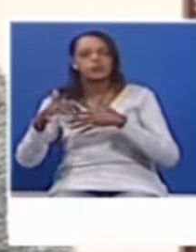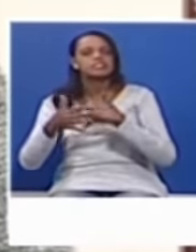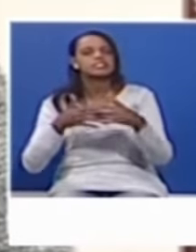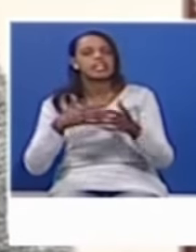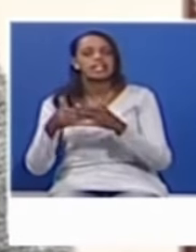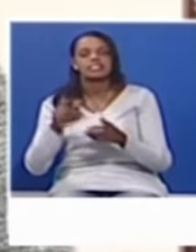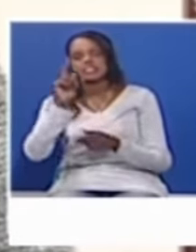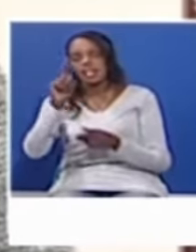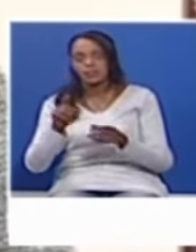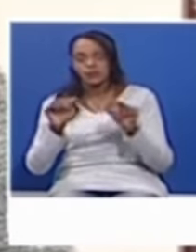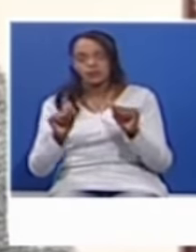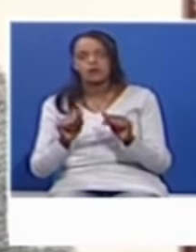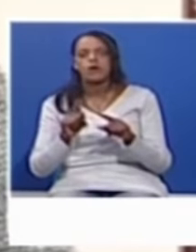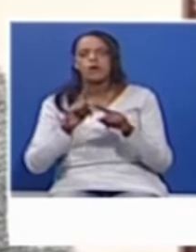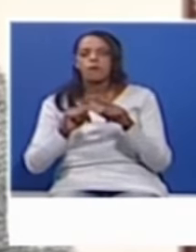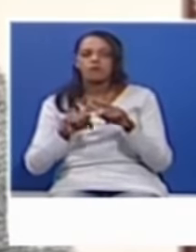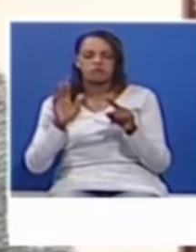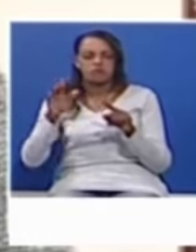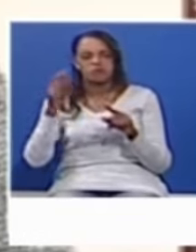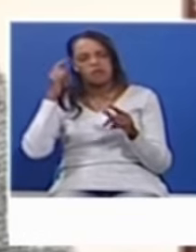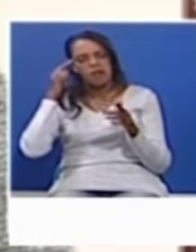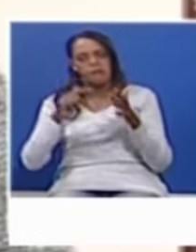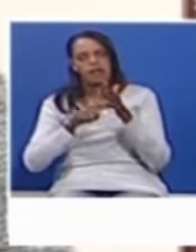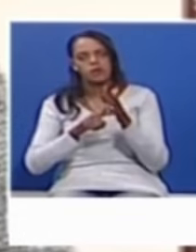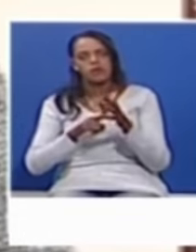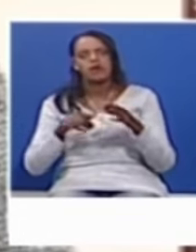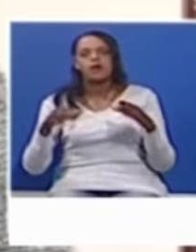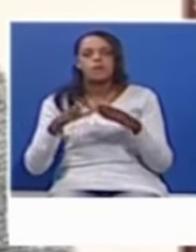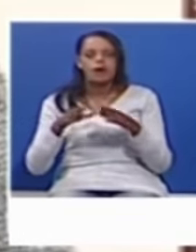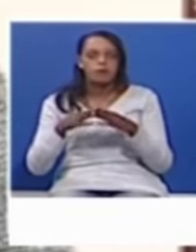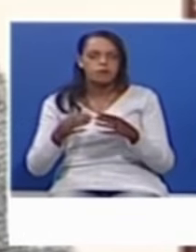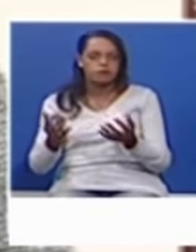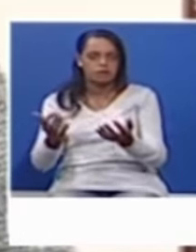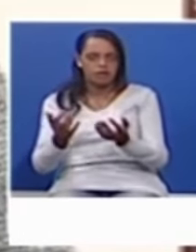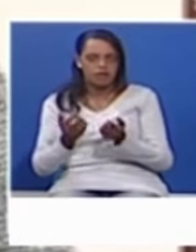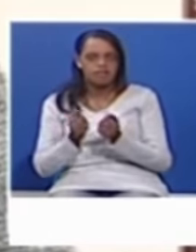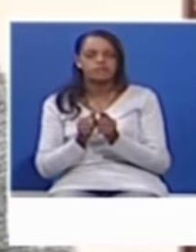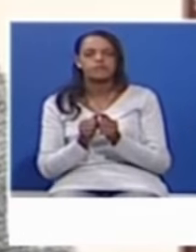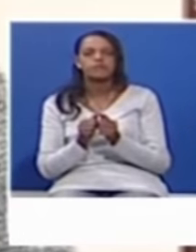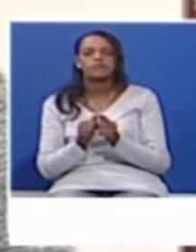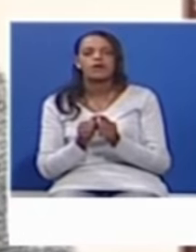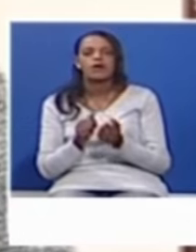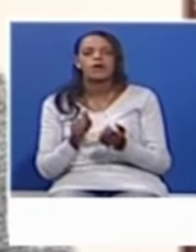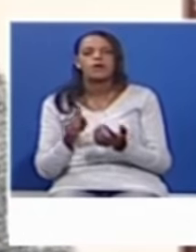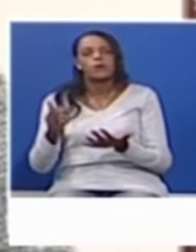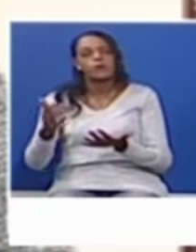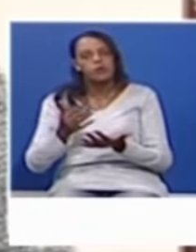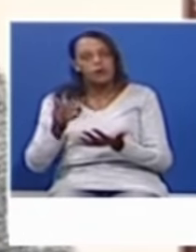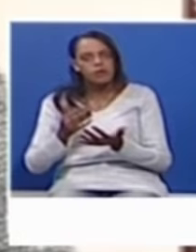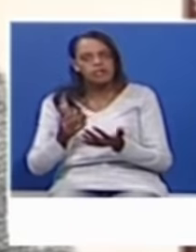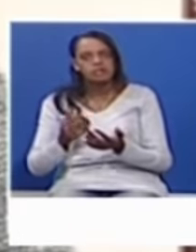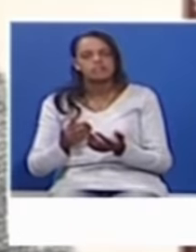እዩ ፖለቲካ ዕላማ ኣለዎ ማሕበራዊ ርግኣት የጠቓልል ቁጠባዊ ዕብት ምስ